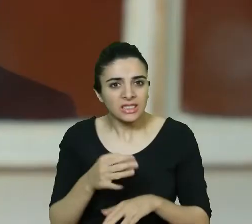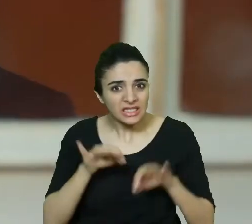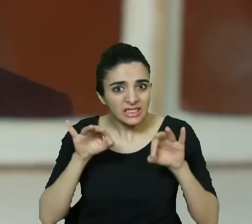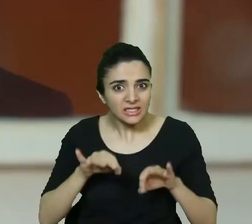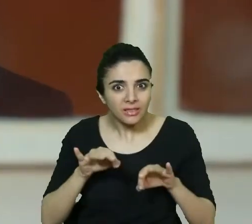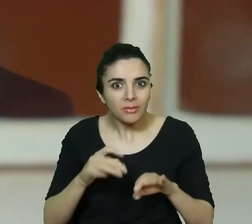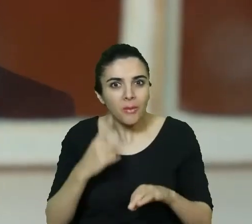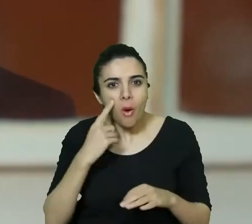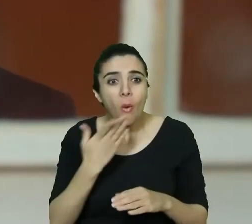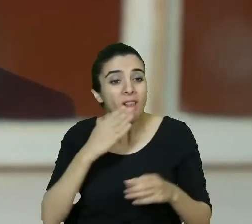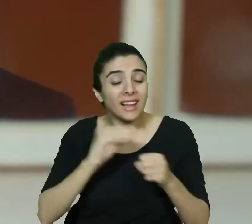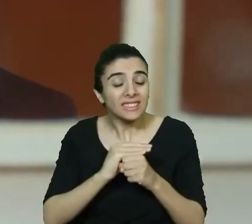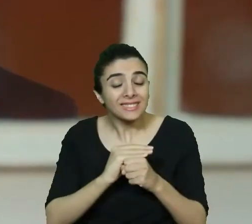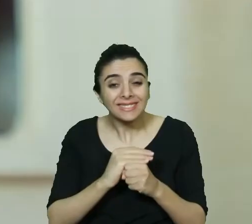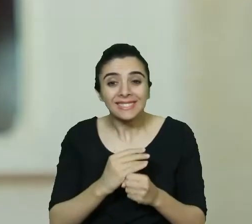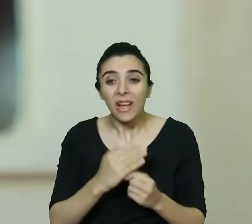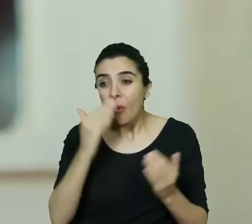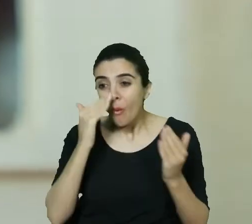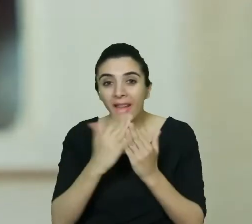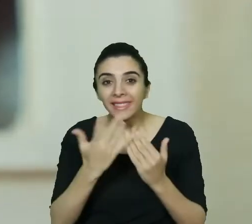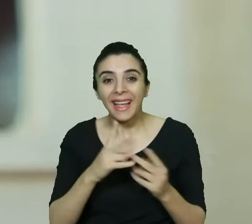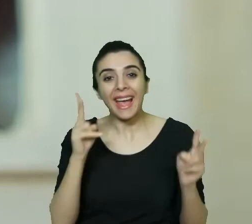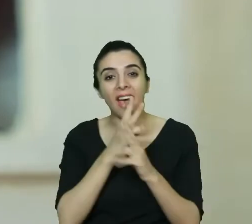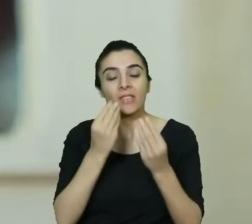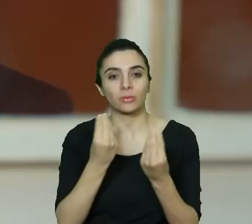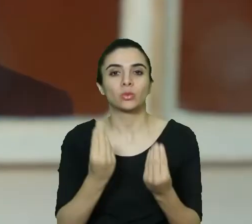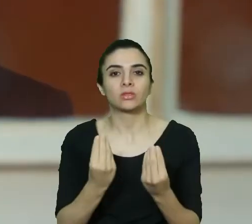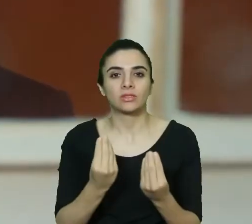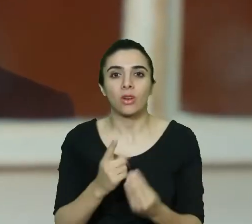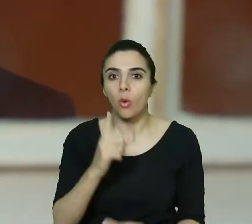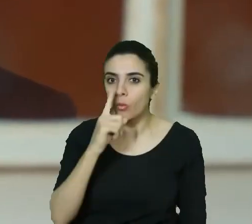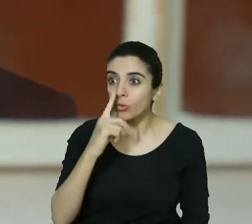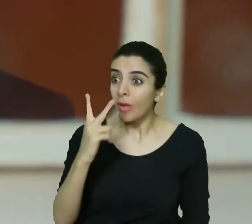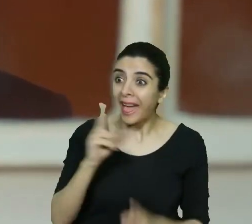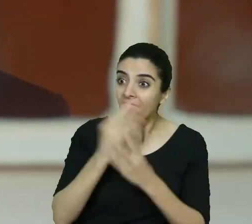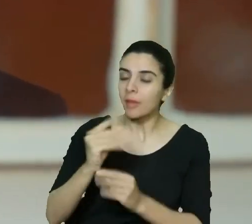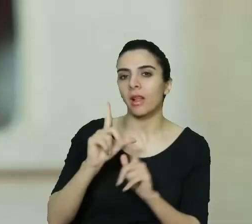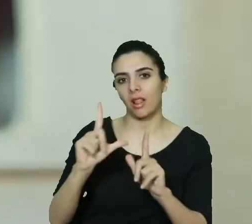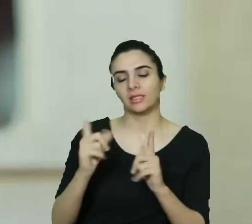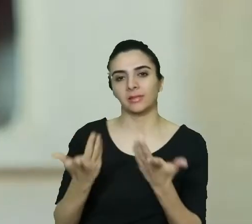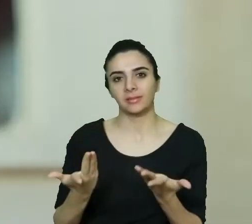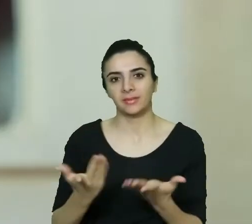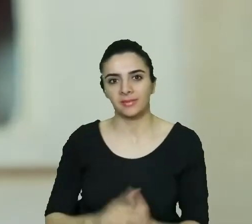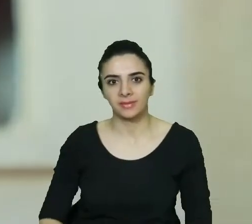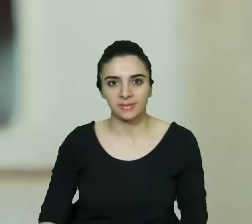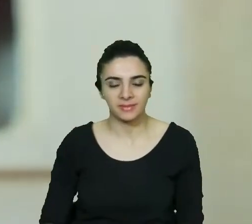Oysa bir okulun bahçesine en çok gülücük yakışıyor. Demek ki müdürü güldürmek lazımmış.